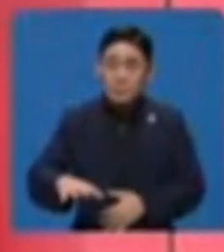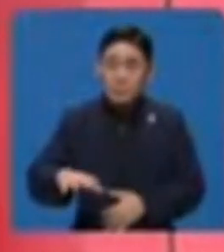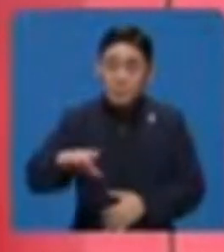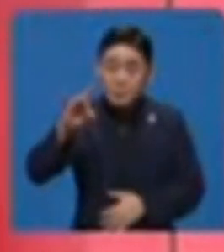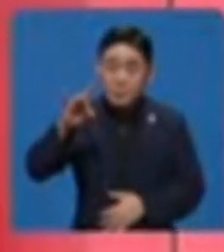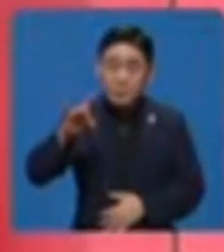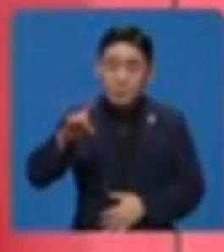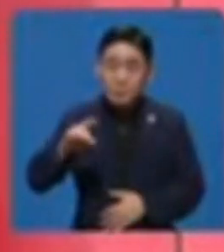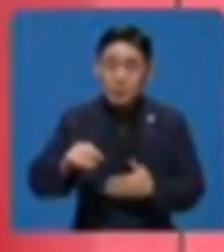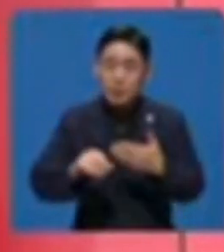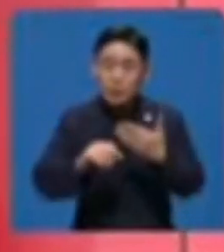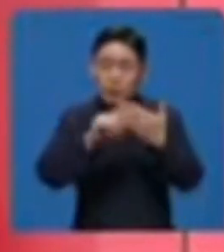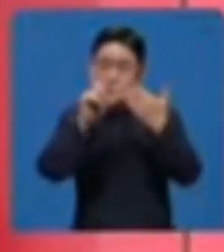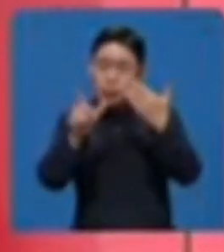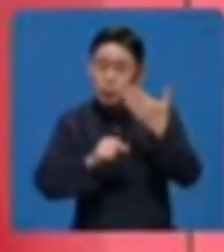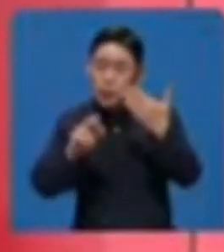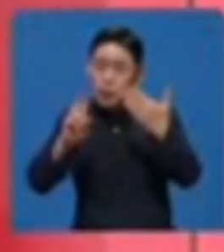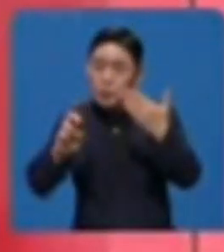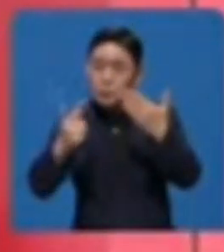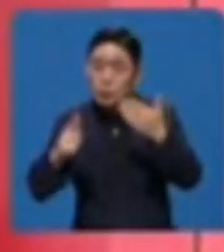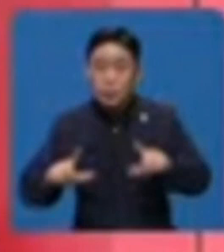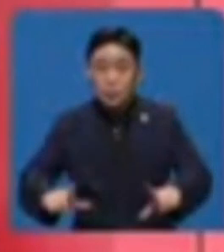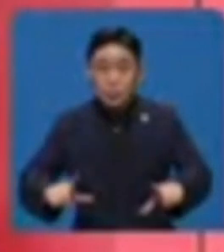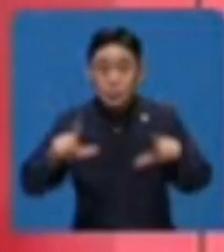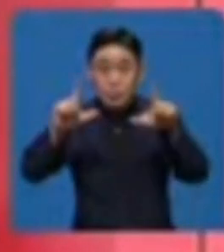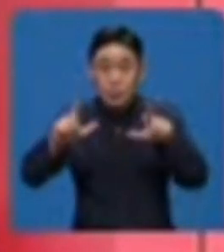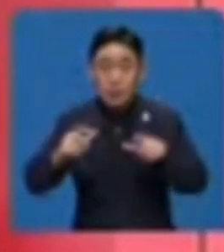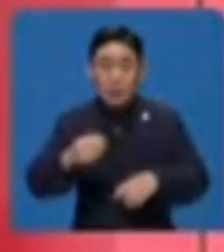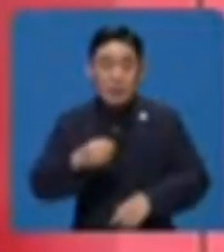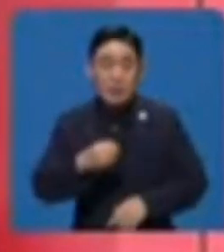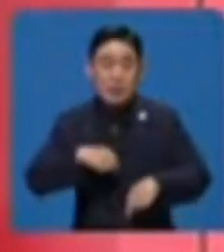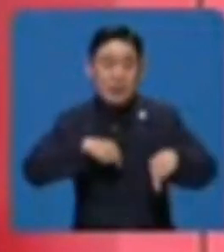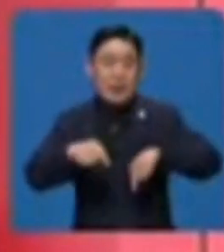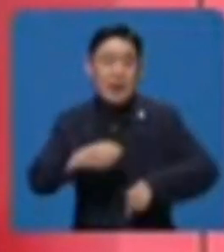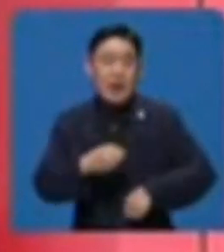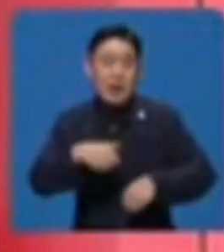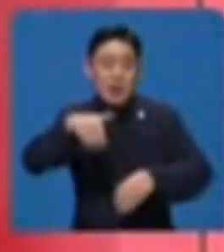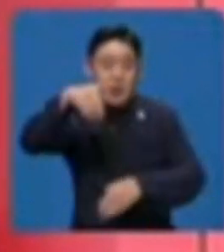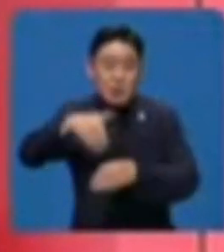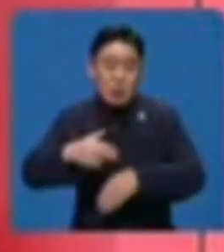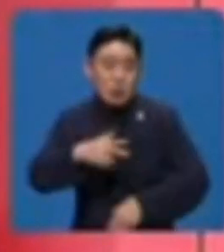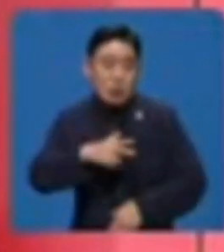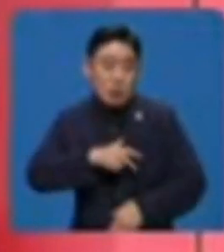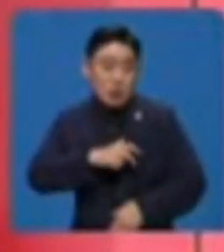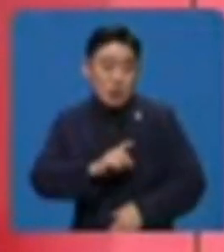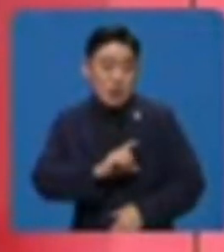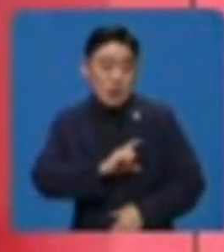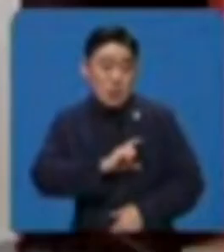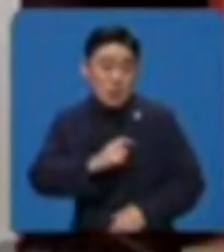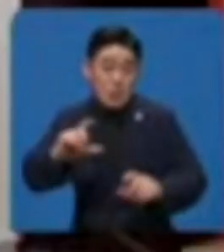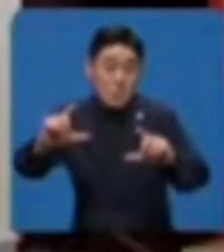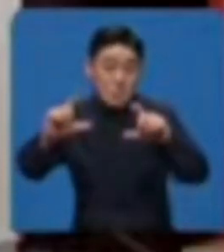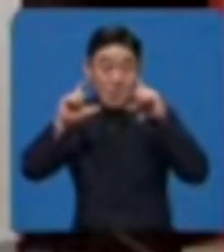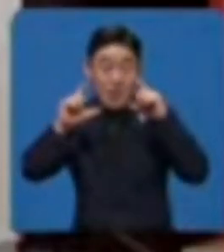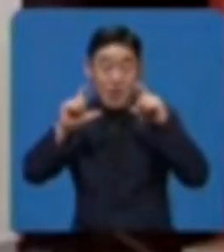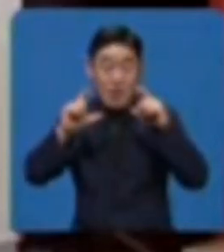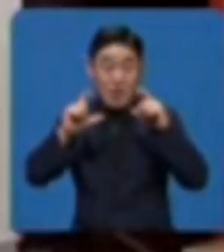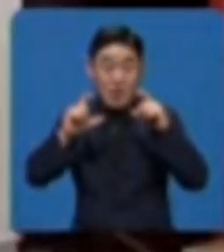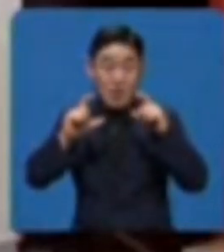처음에는 지난 9월 26일 당 선관위원회 명의로 경고장이 왔습니다.